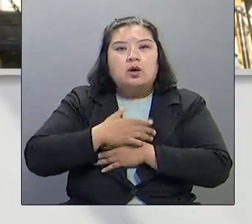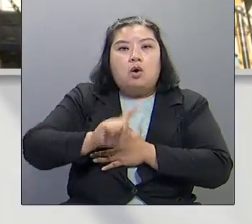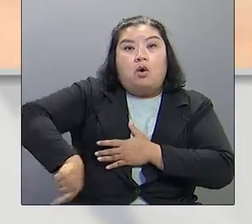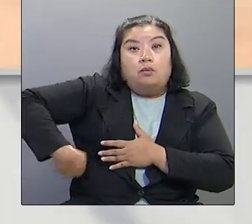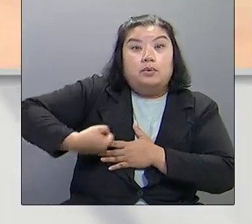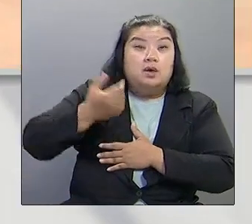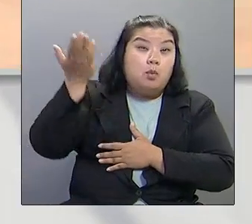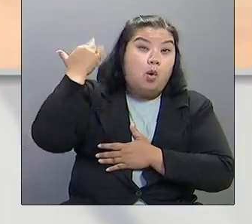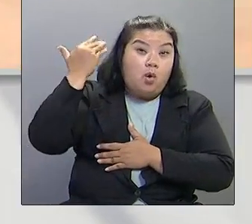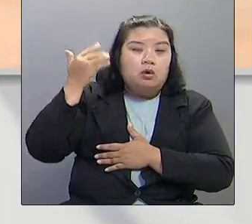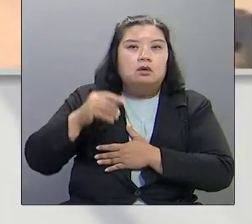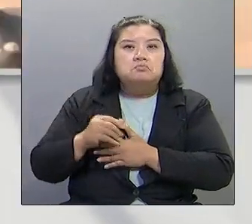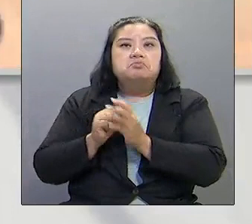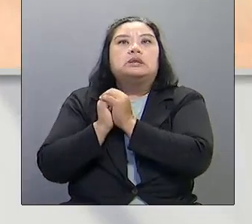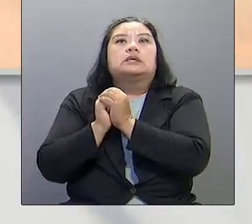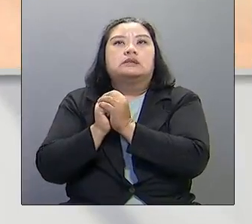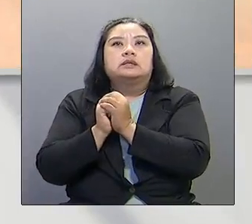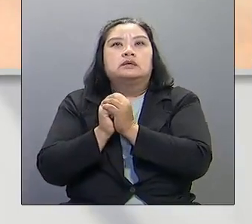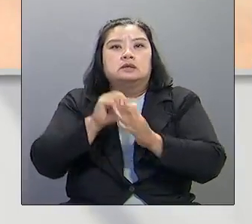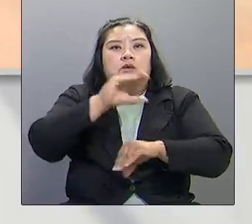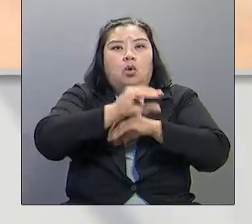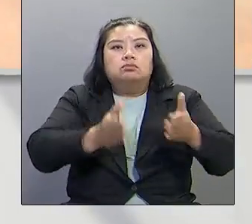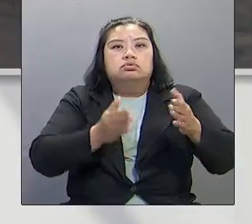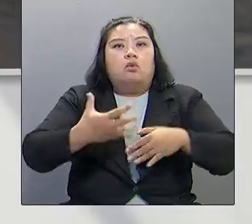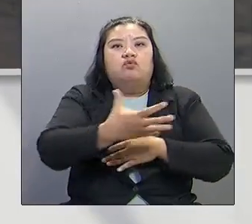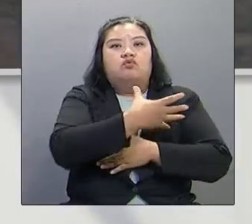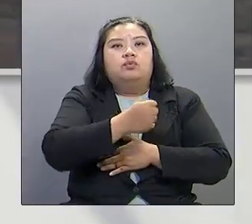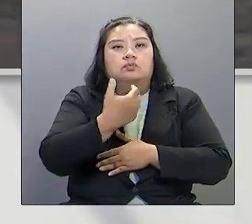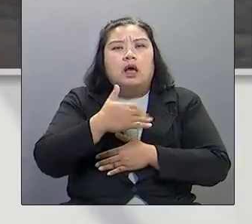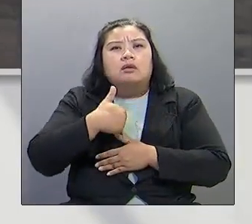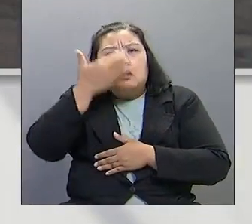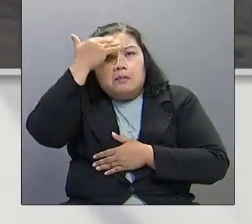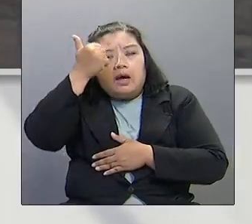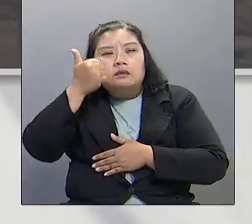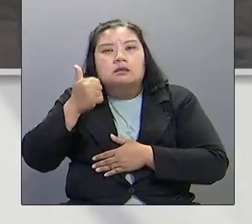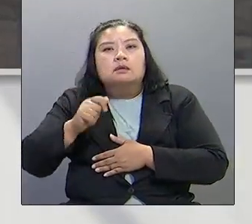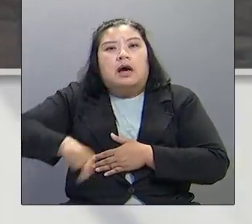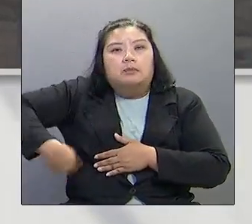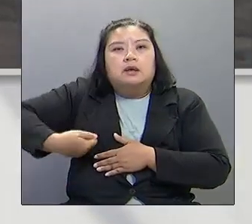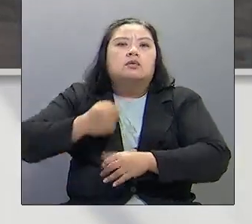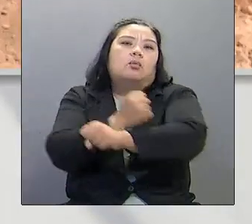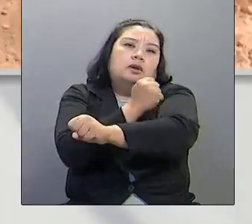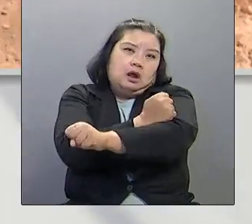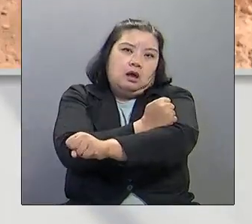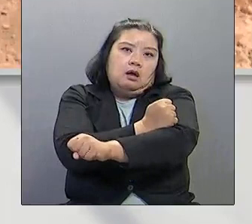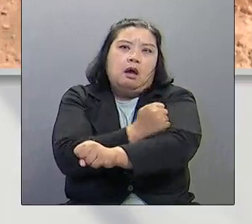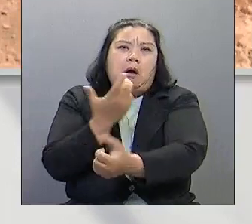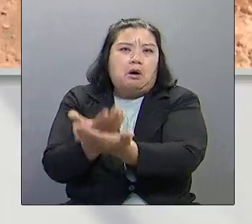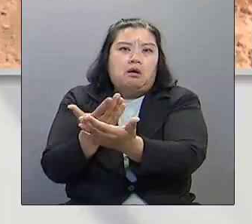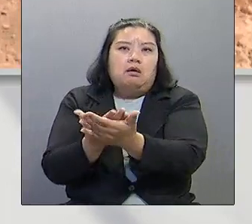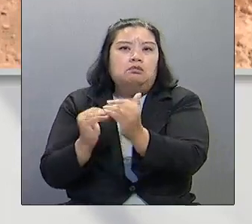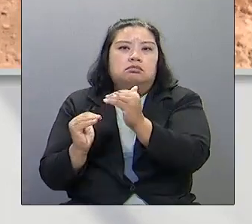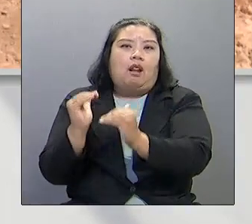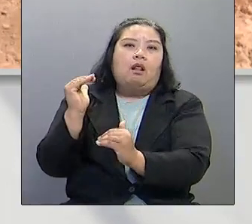ญ่มีตัดทุนต่างชาติเข้าไปปรากฏว่าคนท้องถิ่นก็เป็นได้แค่ลูกจ้างค่ะเริ่มต้นธุรกิจตัวเองไม่ไหวเพราะว่าเงินทุนสู้ไม่